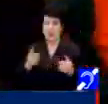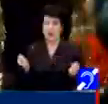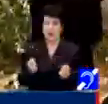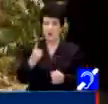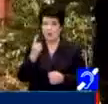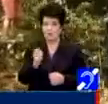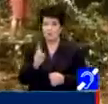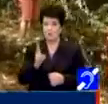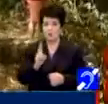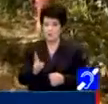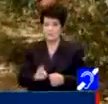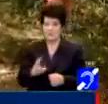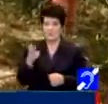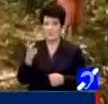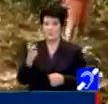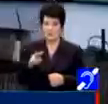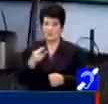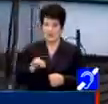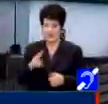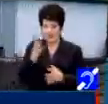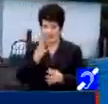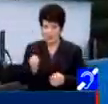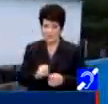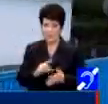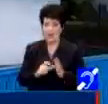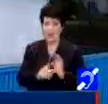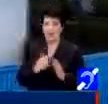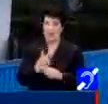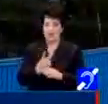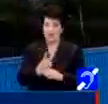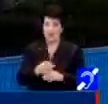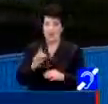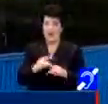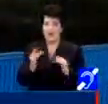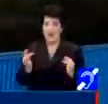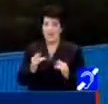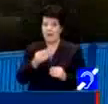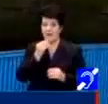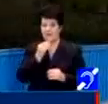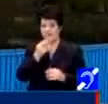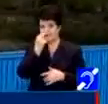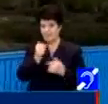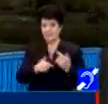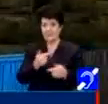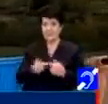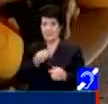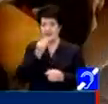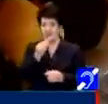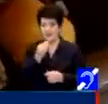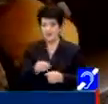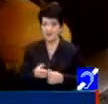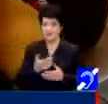între 120 și 300 de lei pentru o noapte în cameră dublă, iar la masă turiștii pot savura preparate tradiționale ca